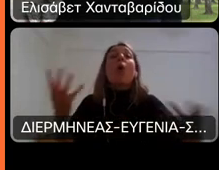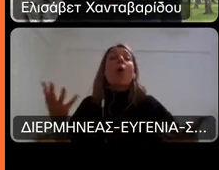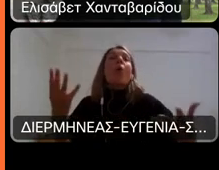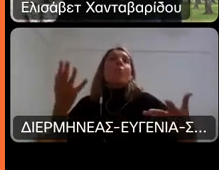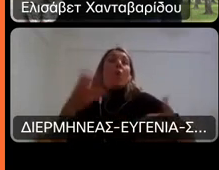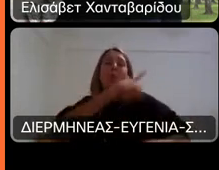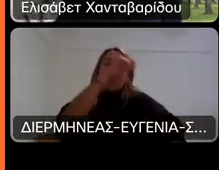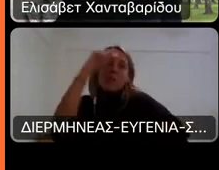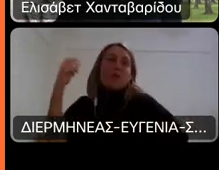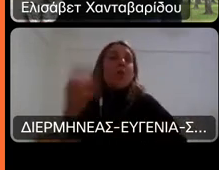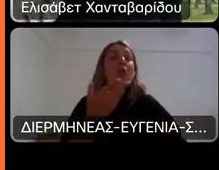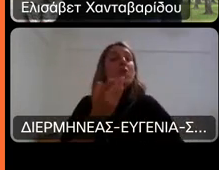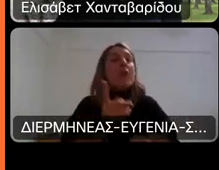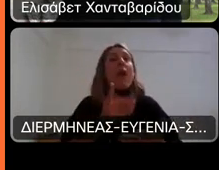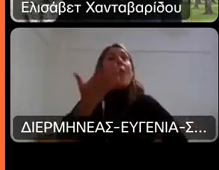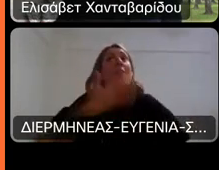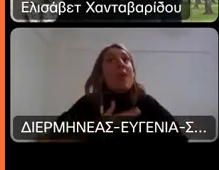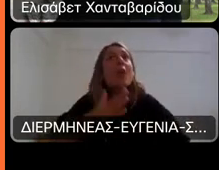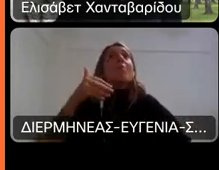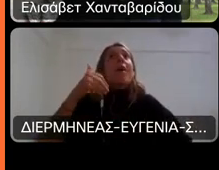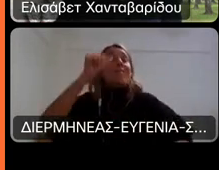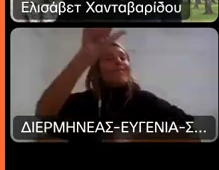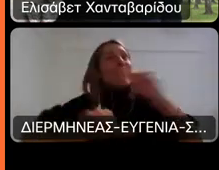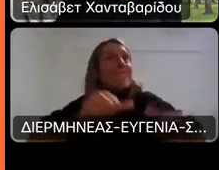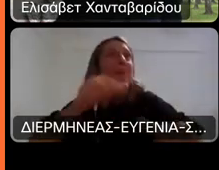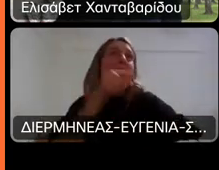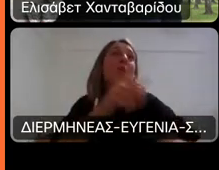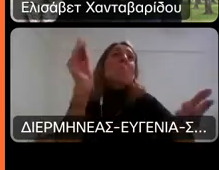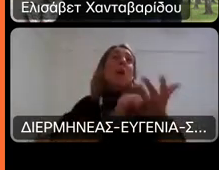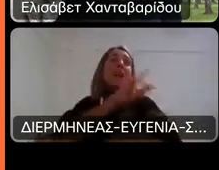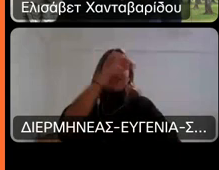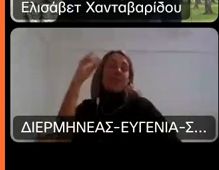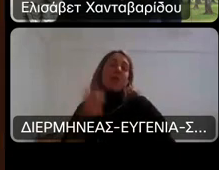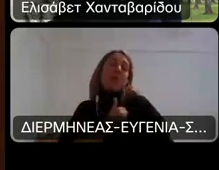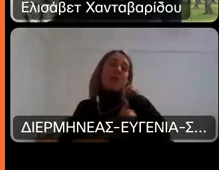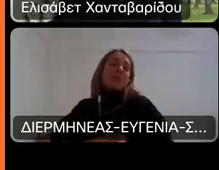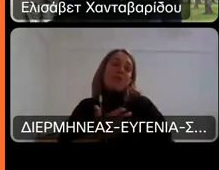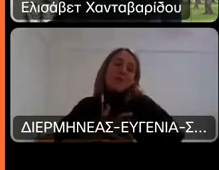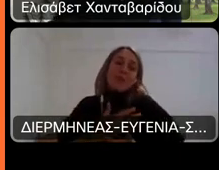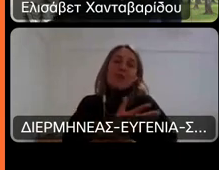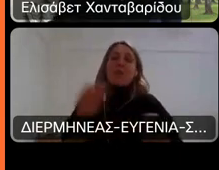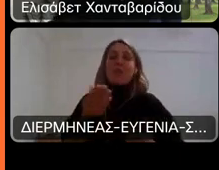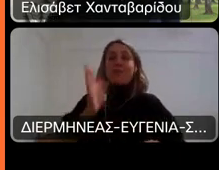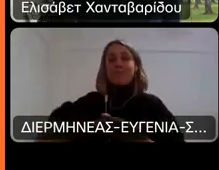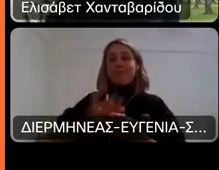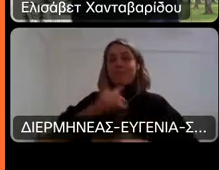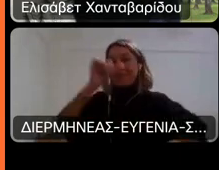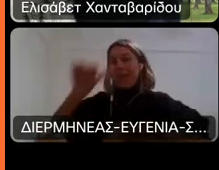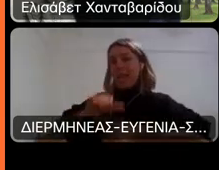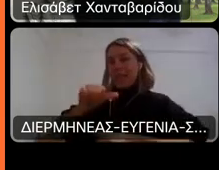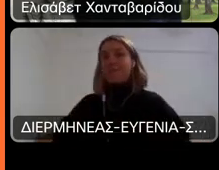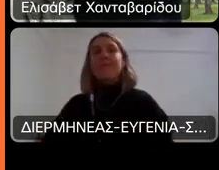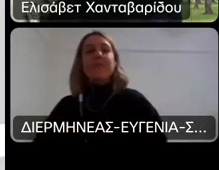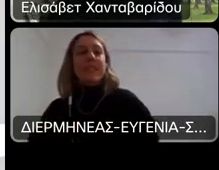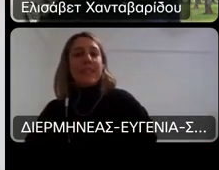και να προχωρήσουμε σε κάτι πιο σύγχρονο, δυστυχώς είναι πάρα πολύ δύσκολο. Σας ευχαριστώ, αυτά είναι τα email μου. Ωραία,